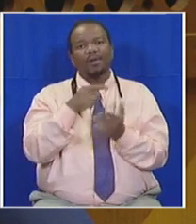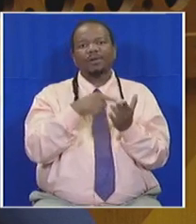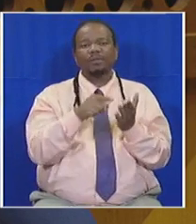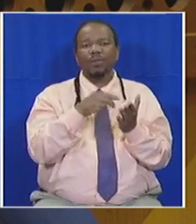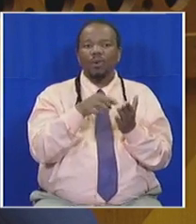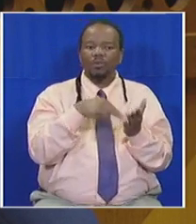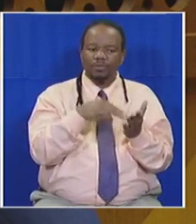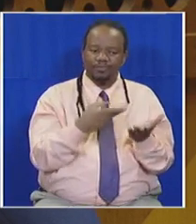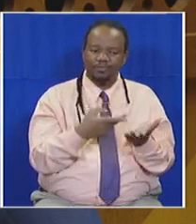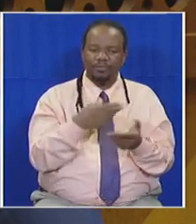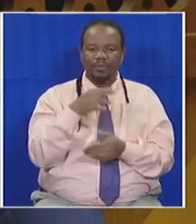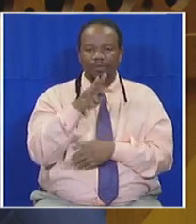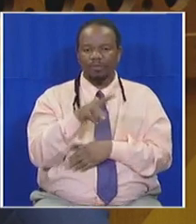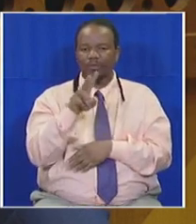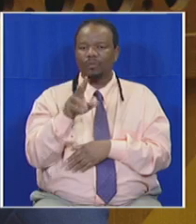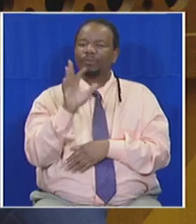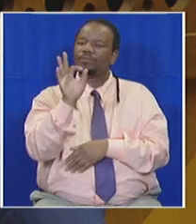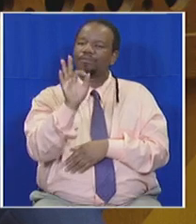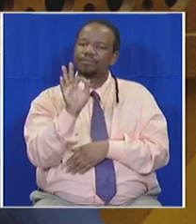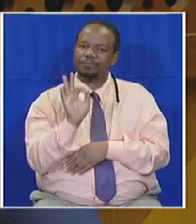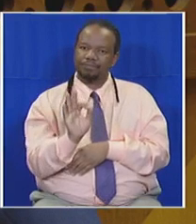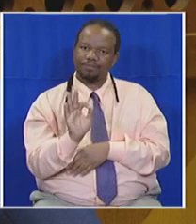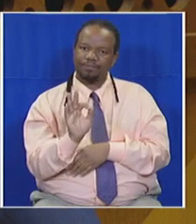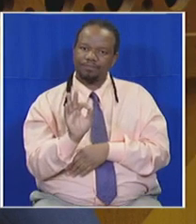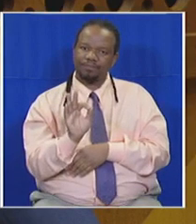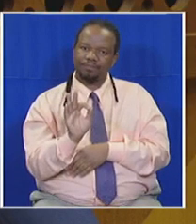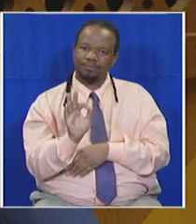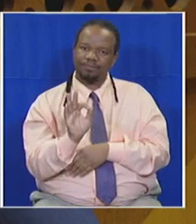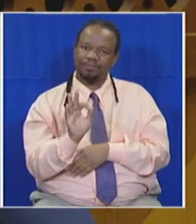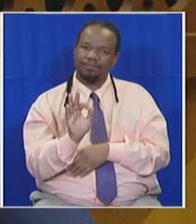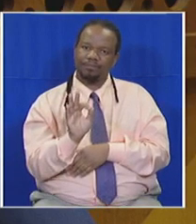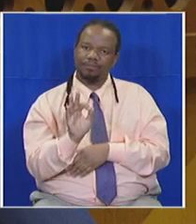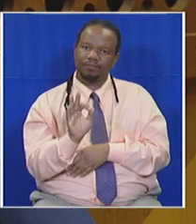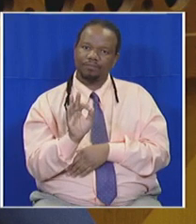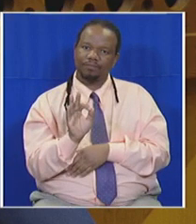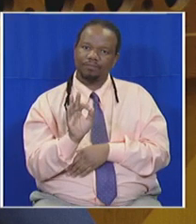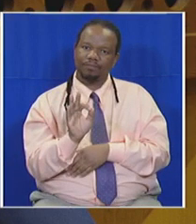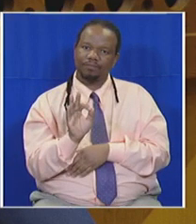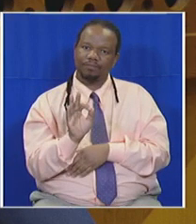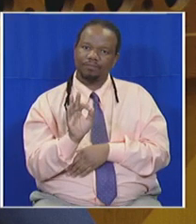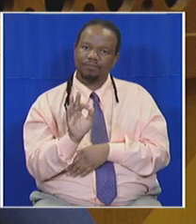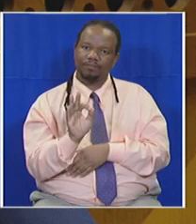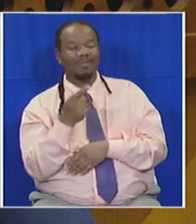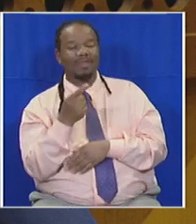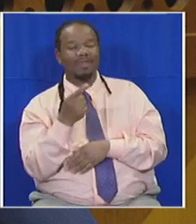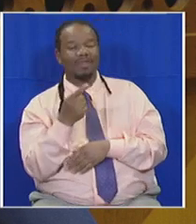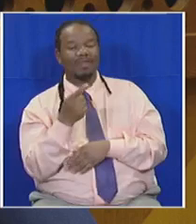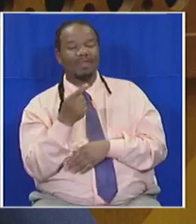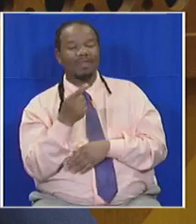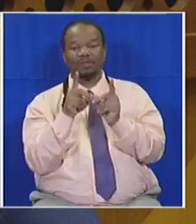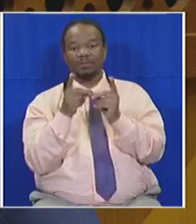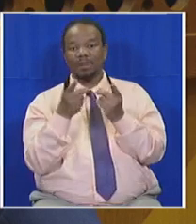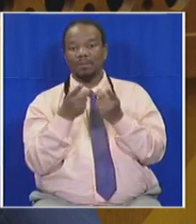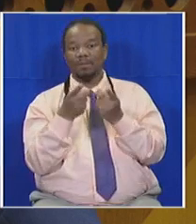42% van persone in finansiële departemente in plaaslike munisipaliteite